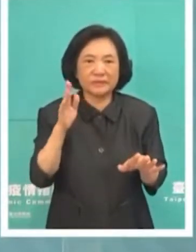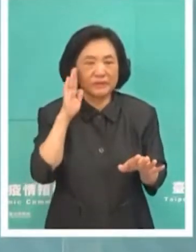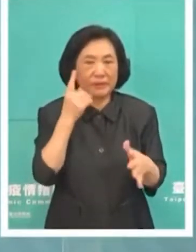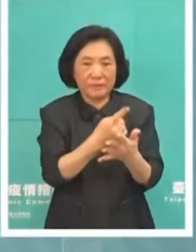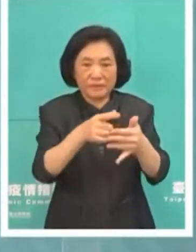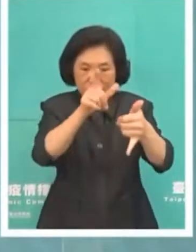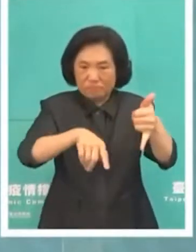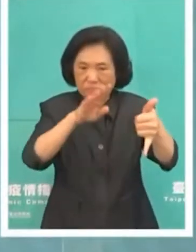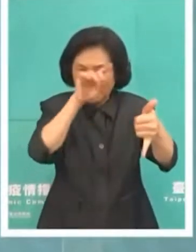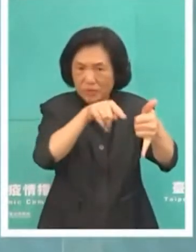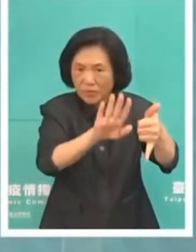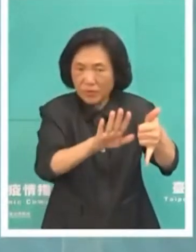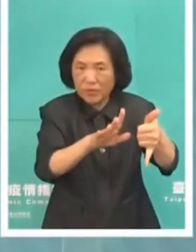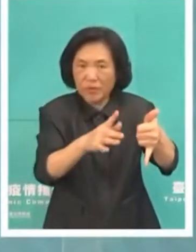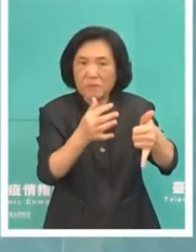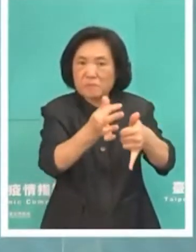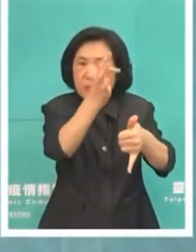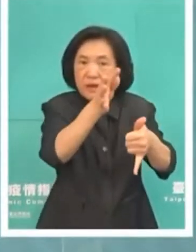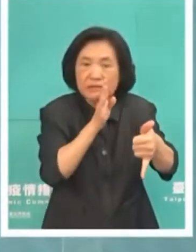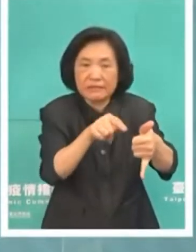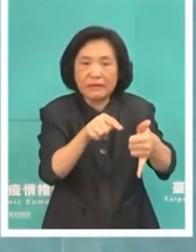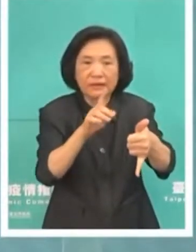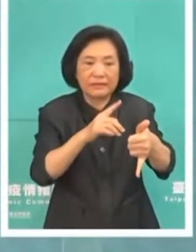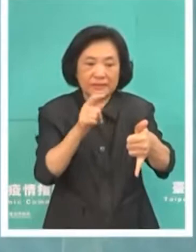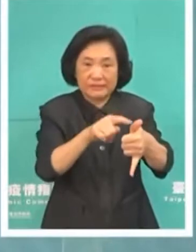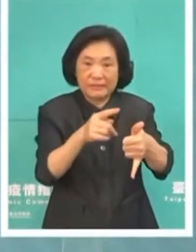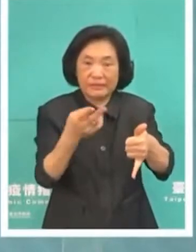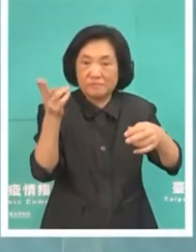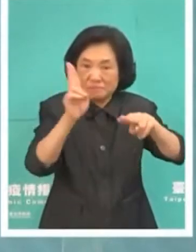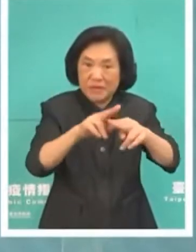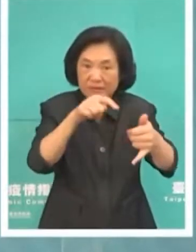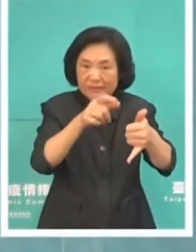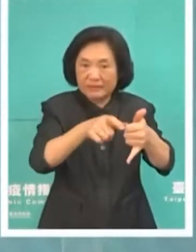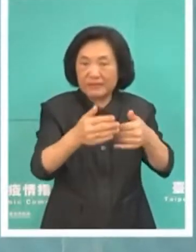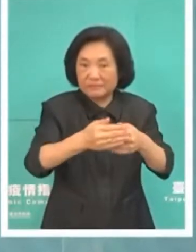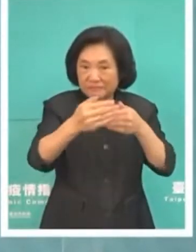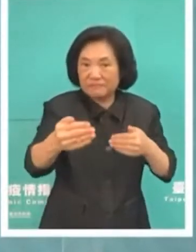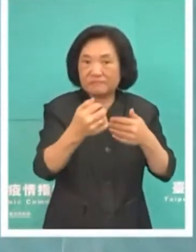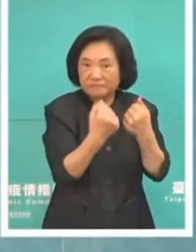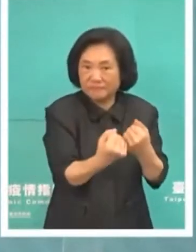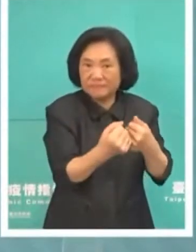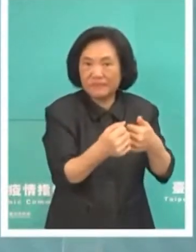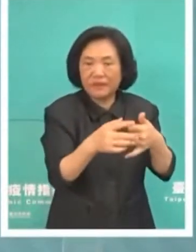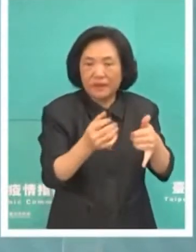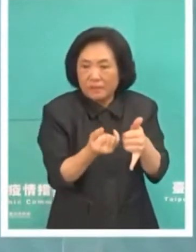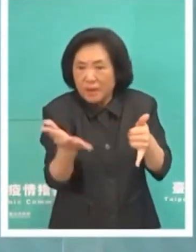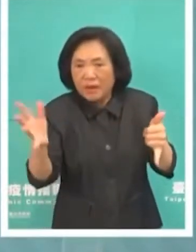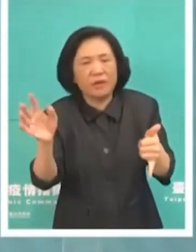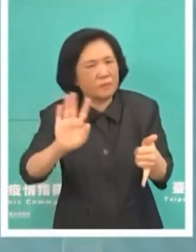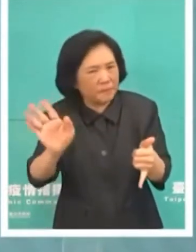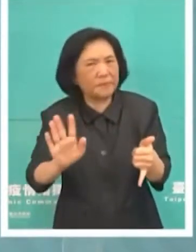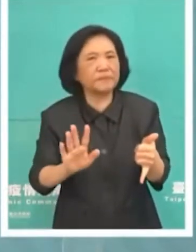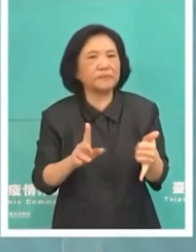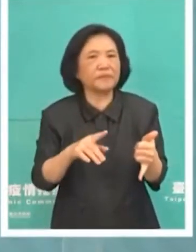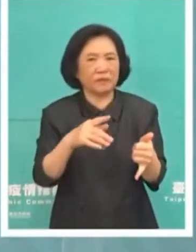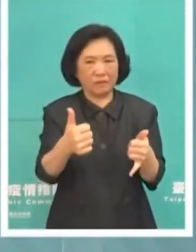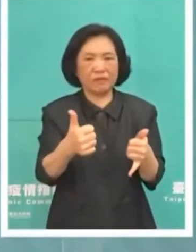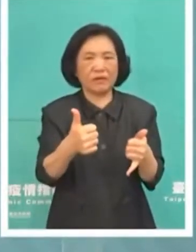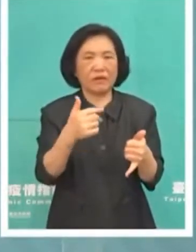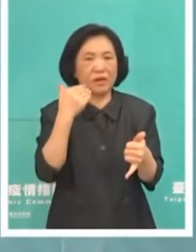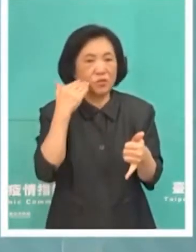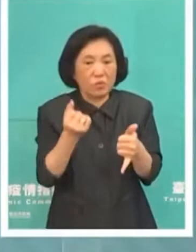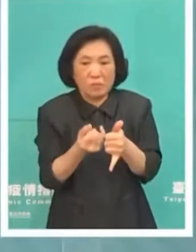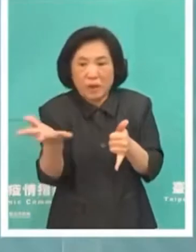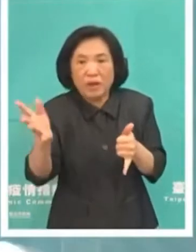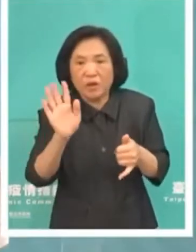每一个确诊者在他被封锁之前，他不会再传染一个以上的人，不然这个疾病